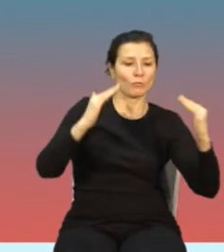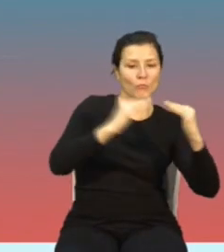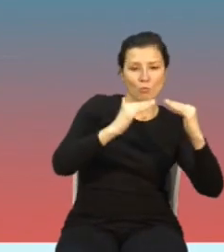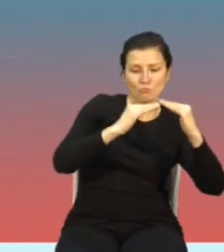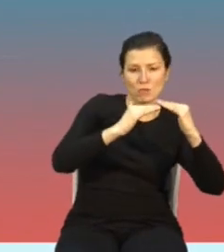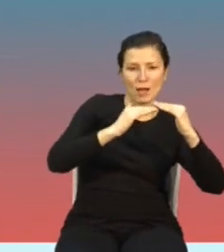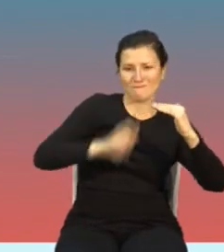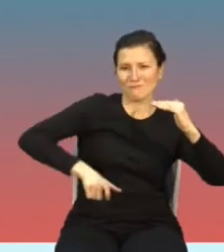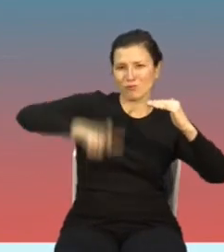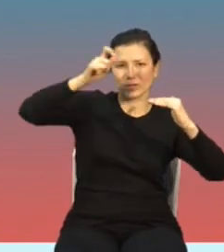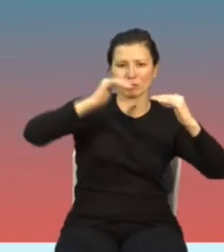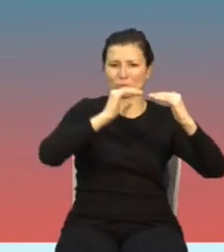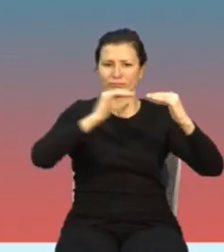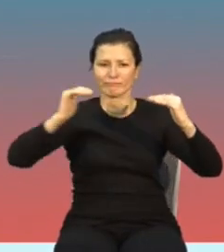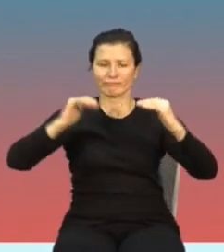całodobowego.